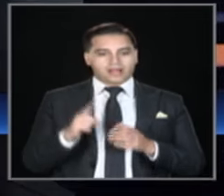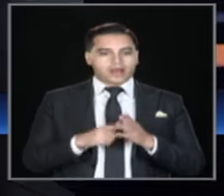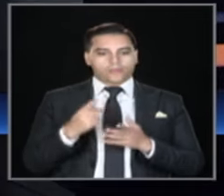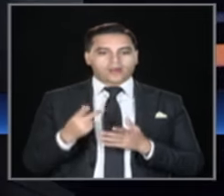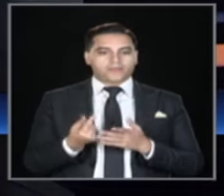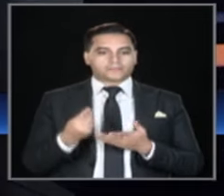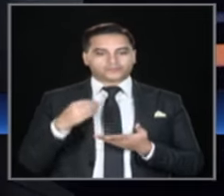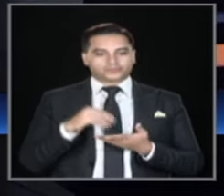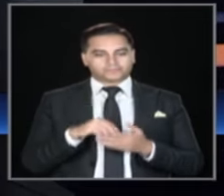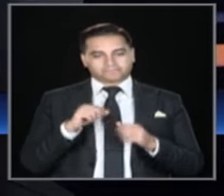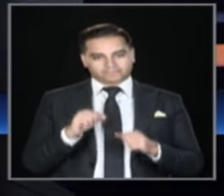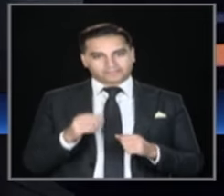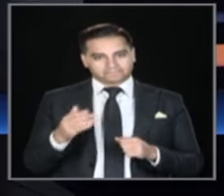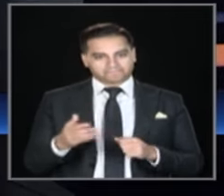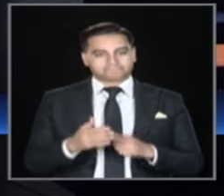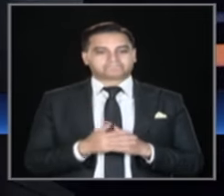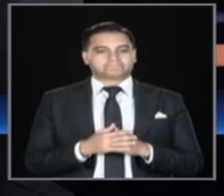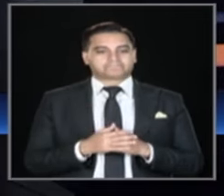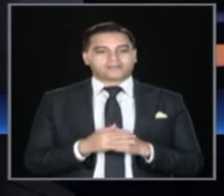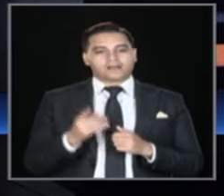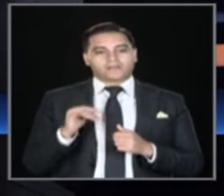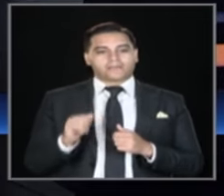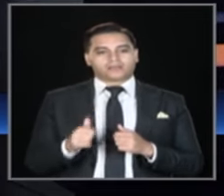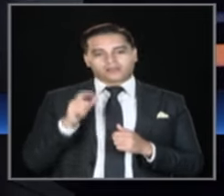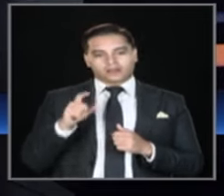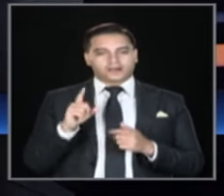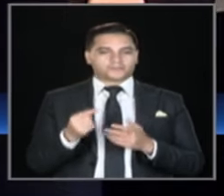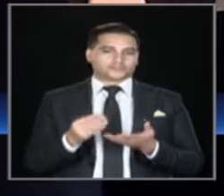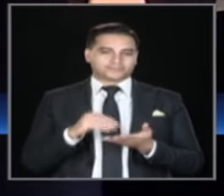15 نقطه ليك رمضان حسن